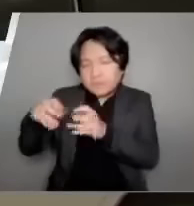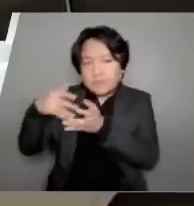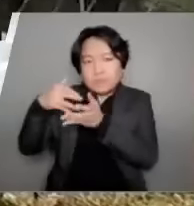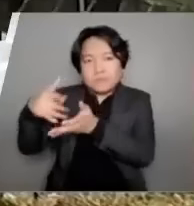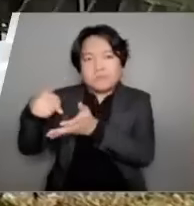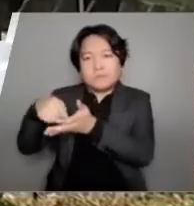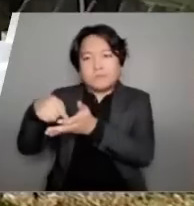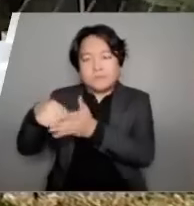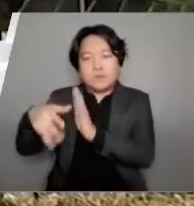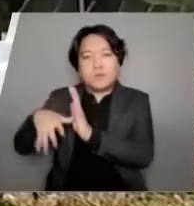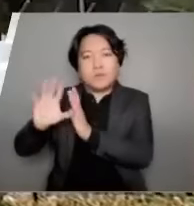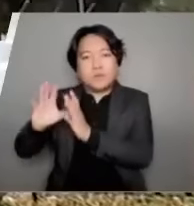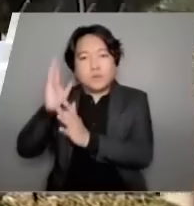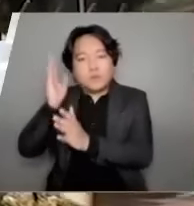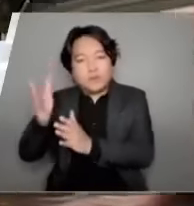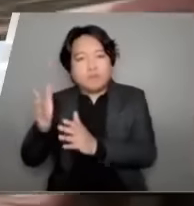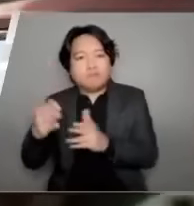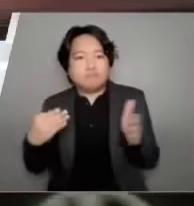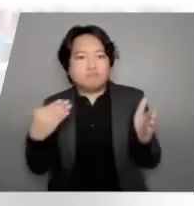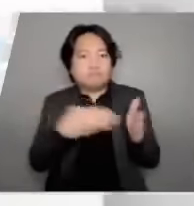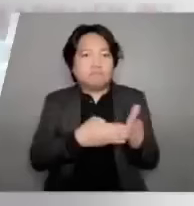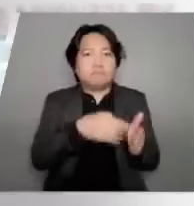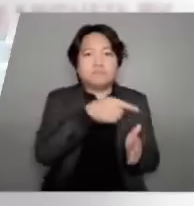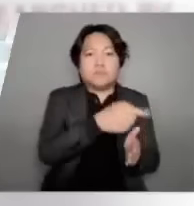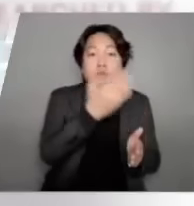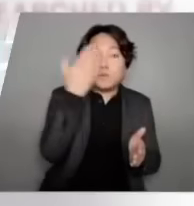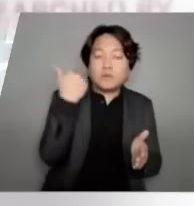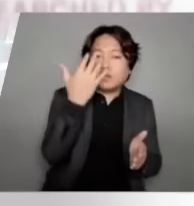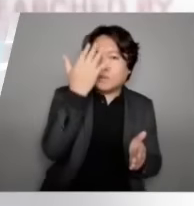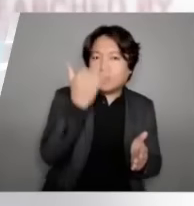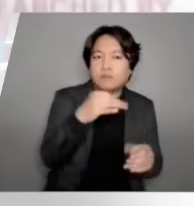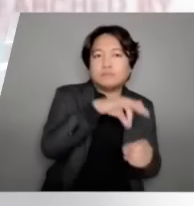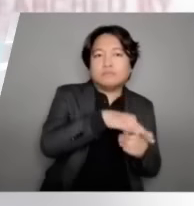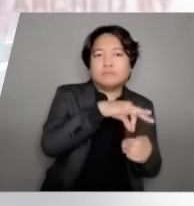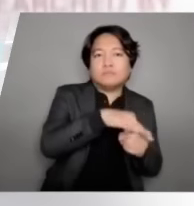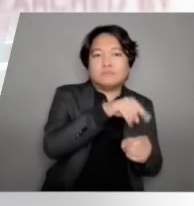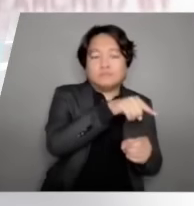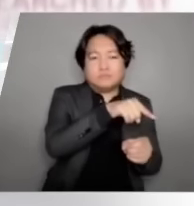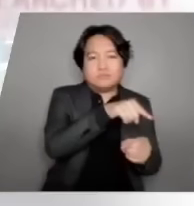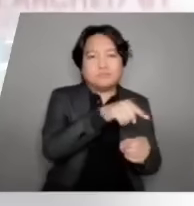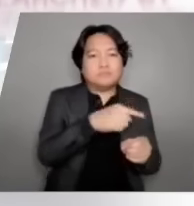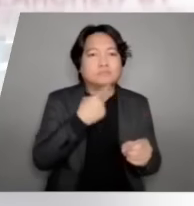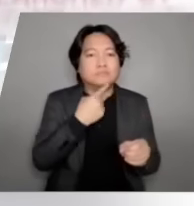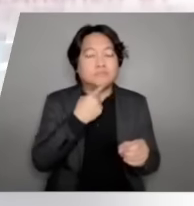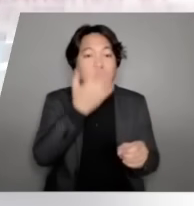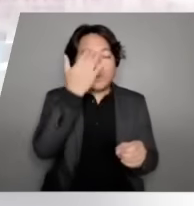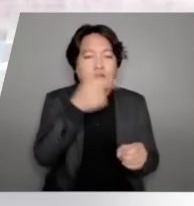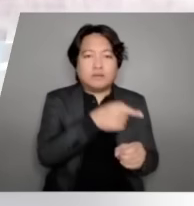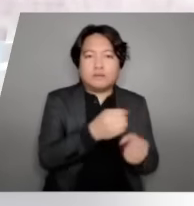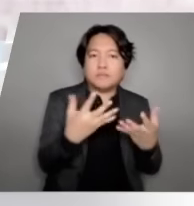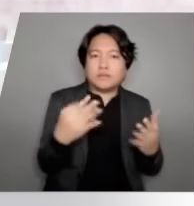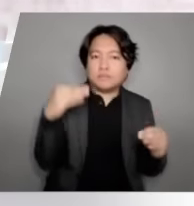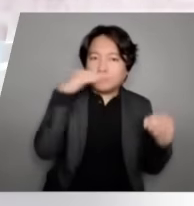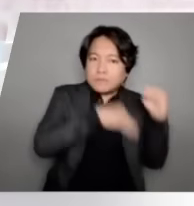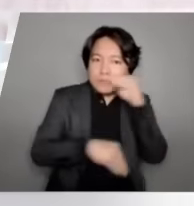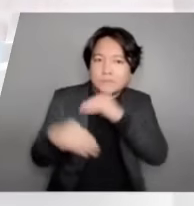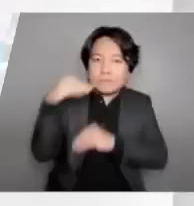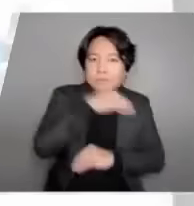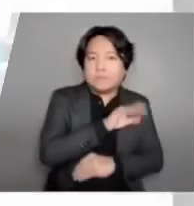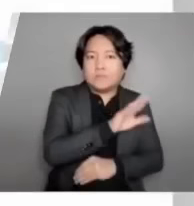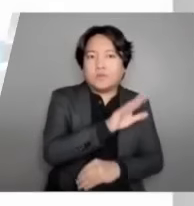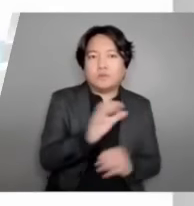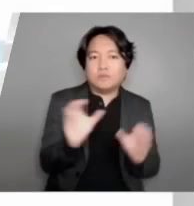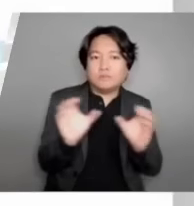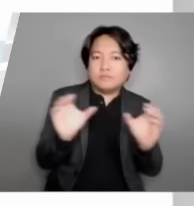kasong paglabag sa Omnibus Election Code dahil yan sa posibleng iwanong pagsisinungaling sa filing ng Certificate of